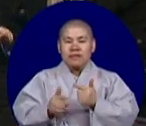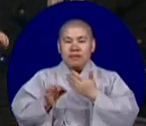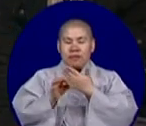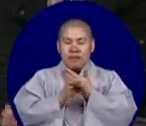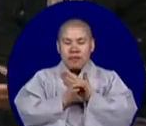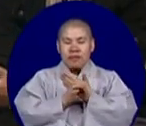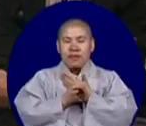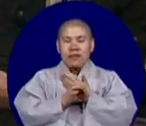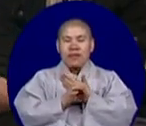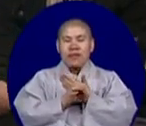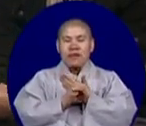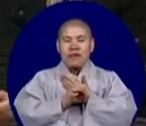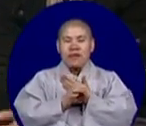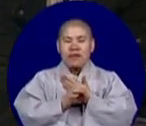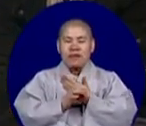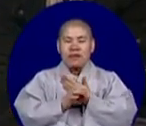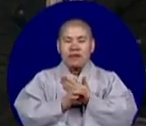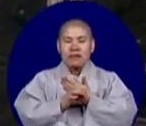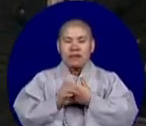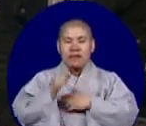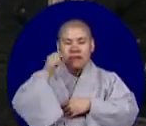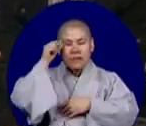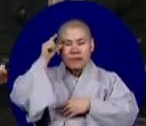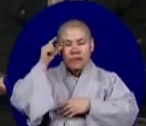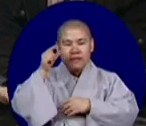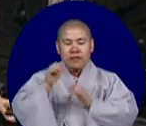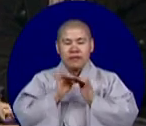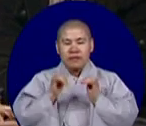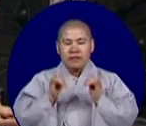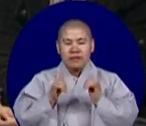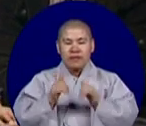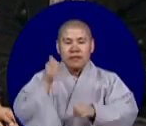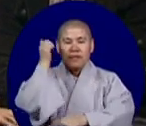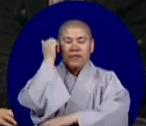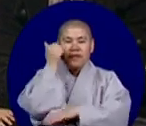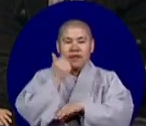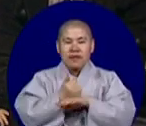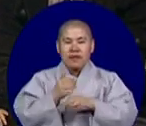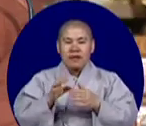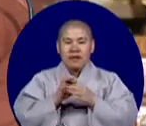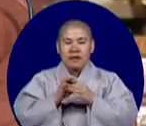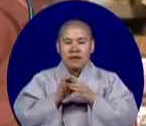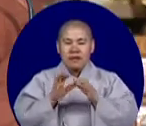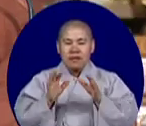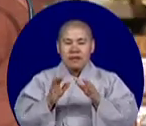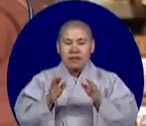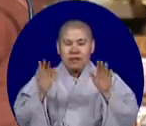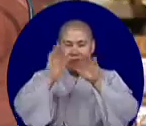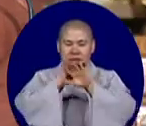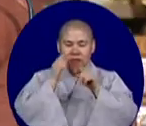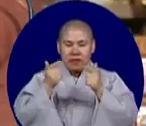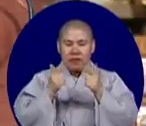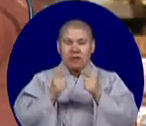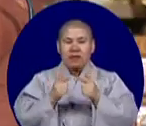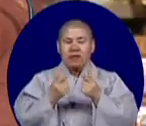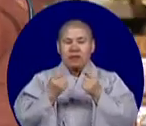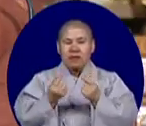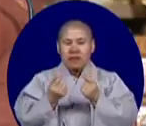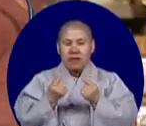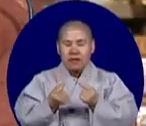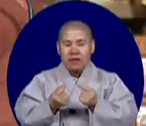또 도인은 인과에 안 떨어진다고 하나 뭐 어둡지 않다고 하나 마찬가지다. 그것도 소용없는